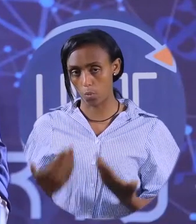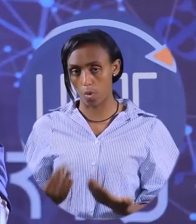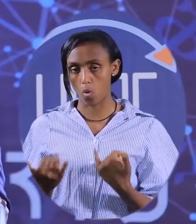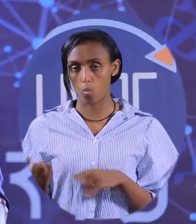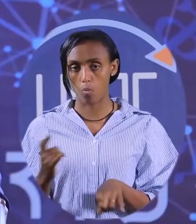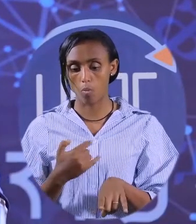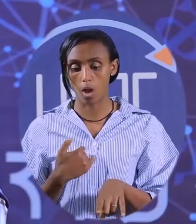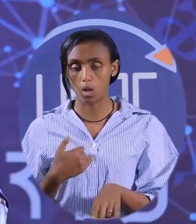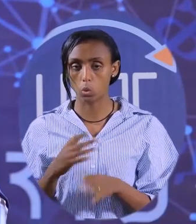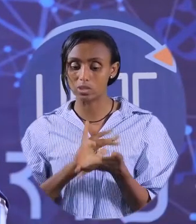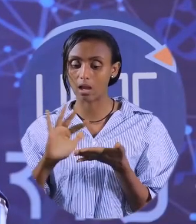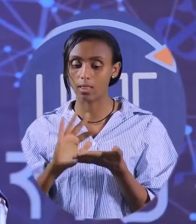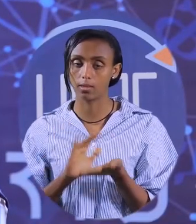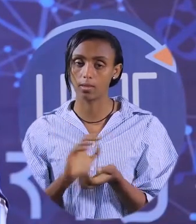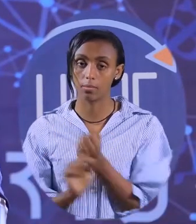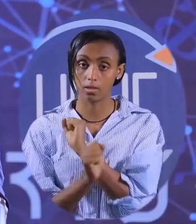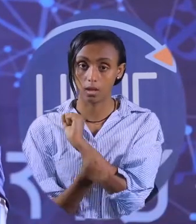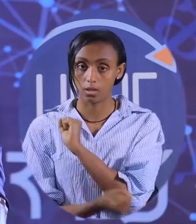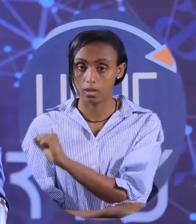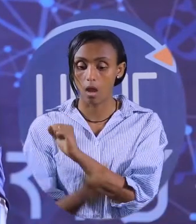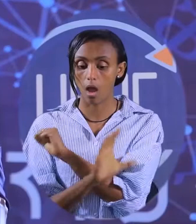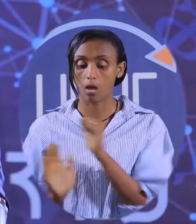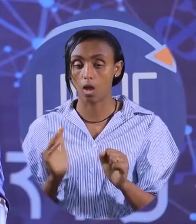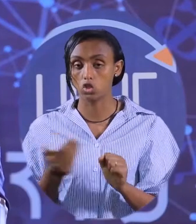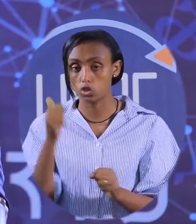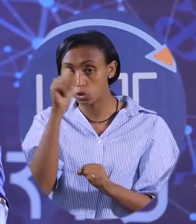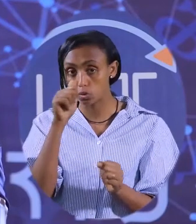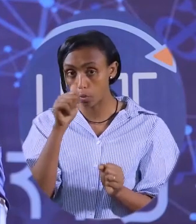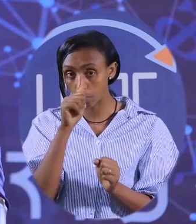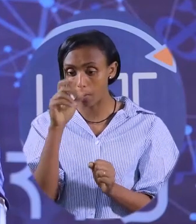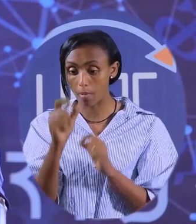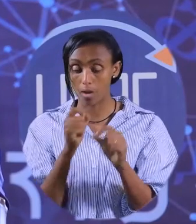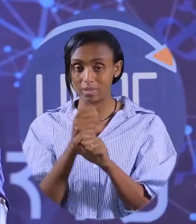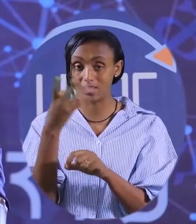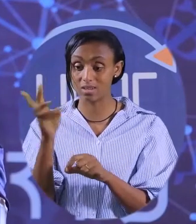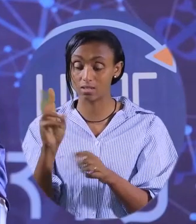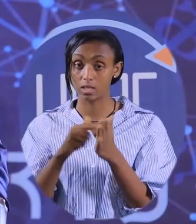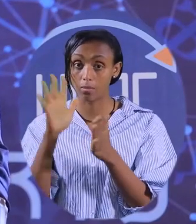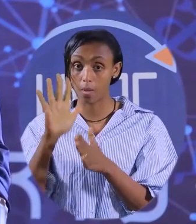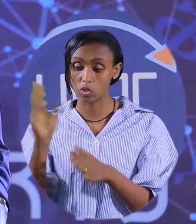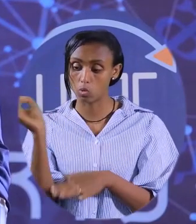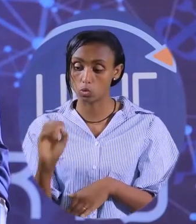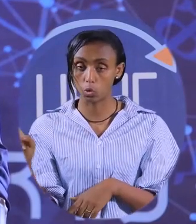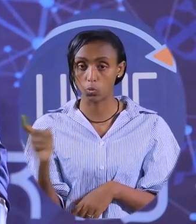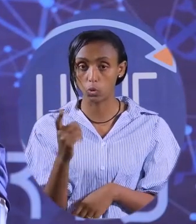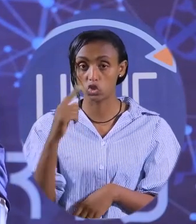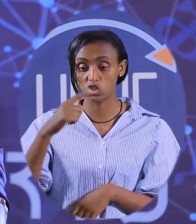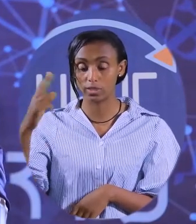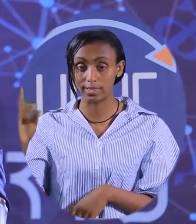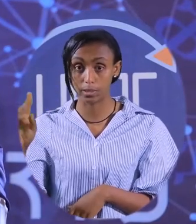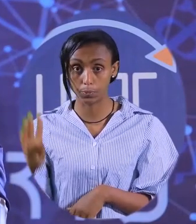ባለው ጥናት መሰረት አገራችን ኢትዮጵያ በአመት እስከ 16.5% የሚሆነውን